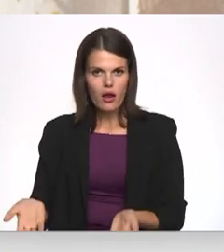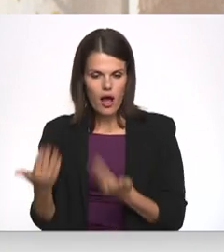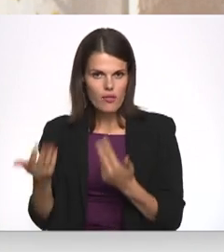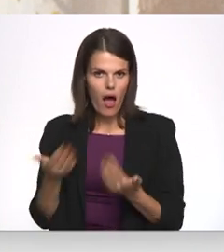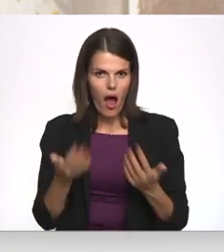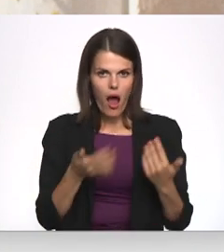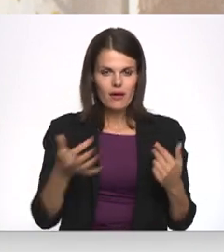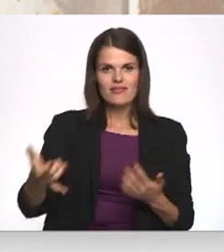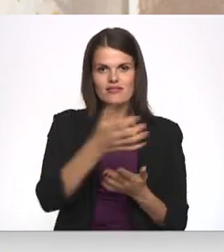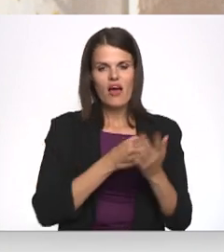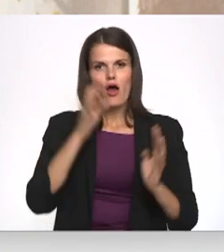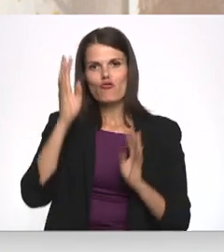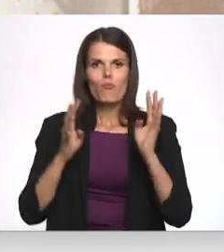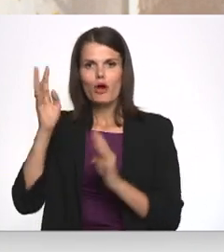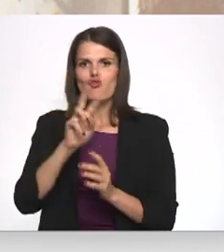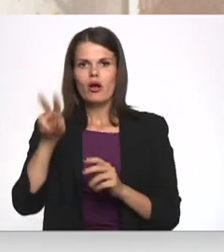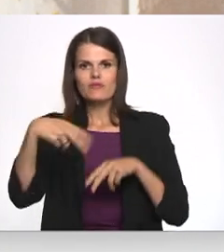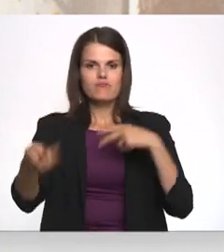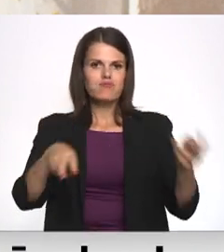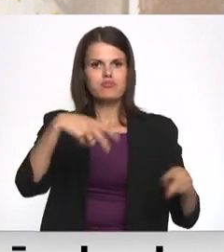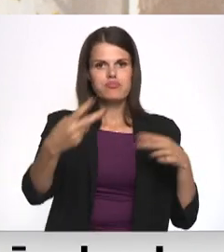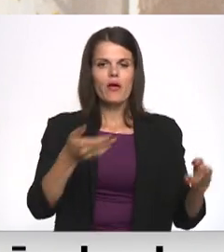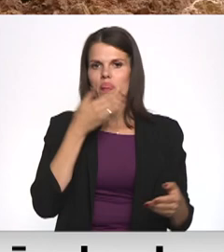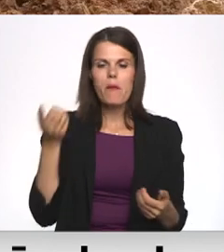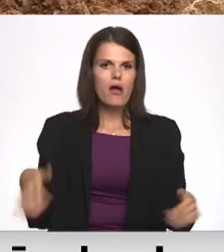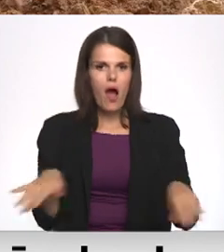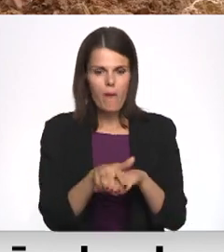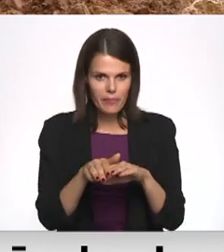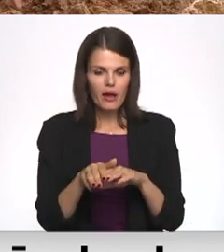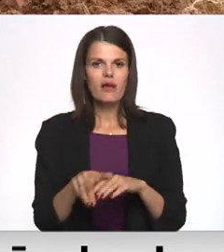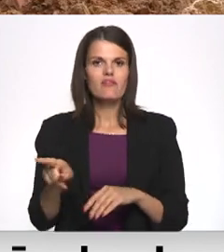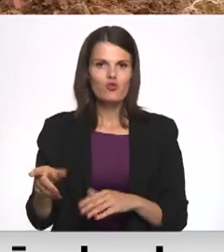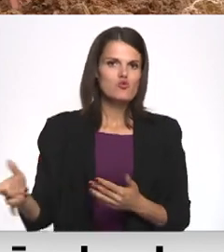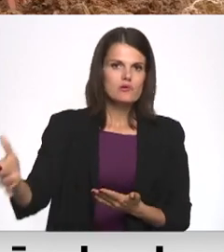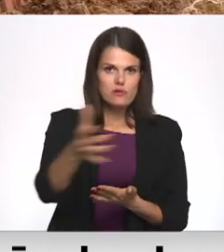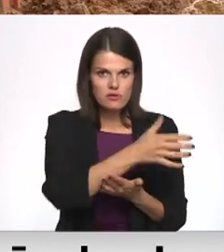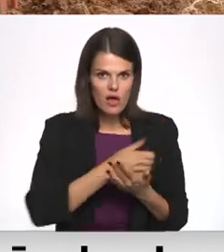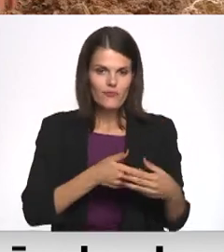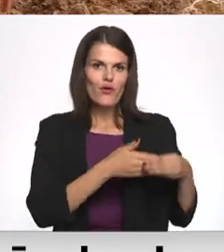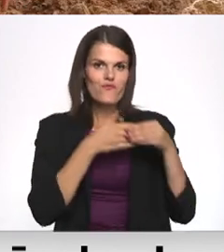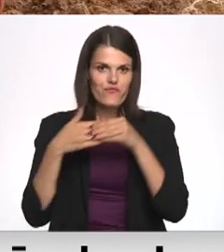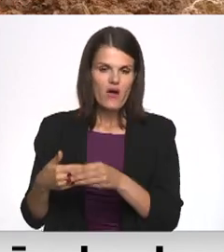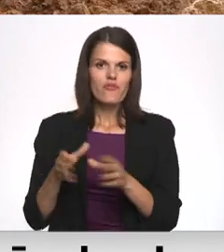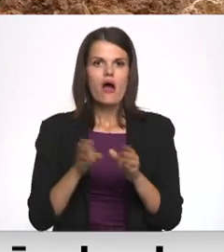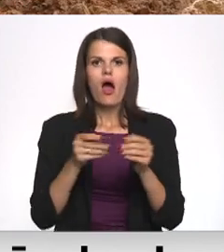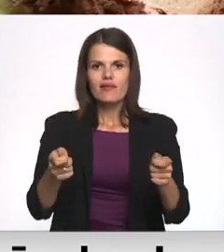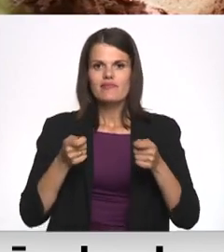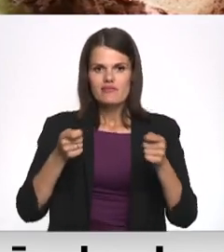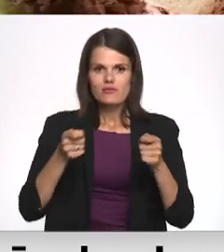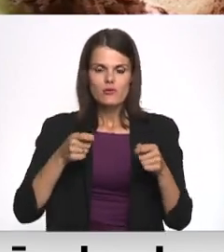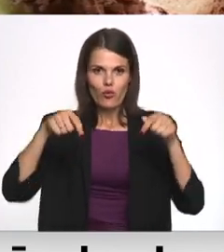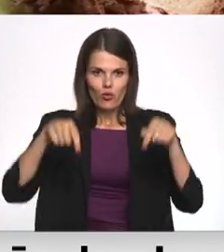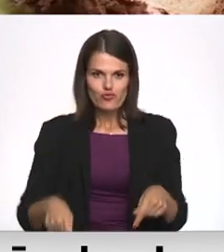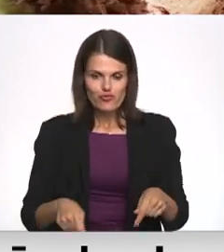mežos palikušos, neapraktos kritušos. Viņus veda ar zirgiem un